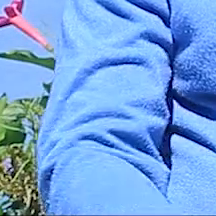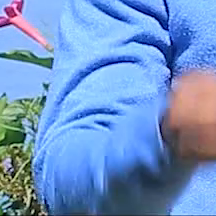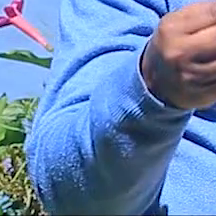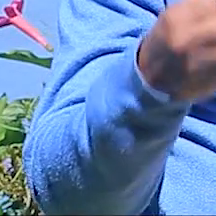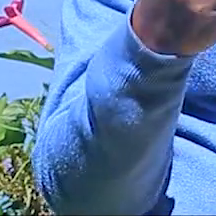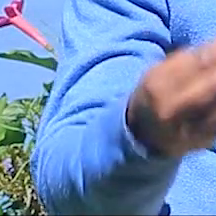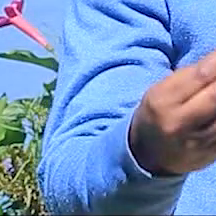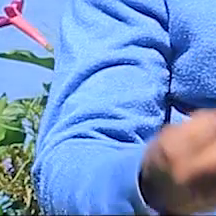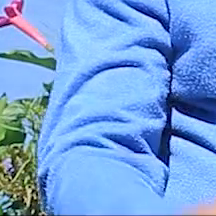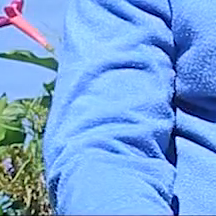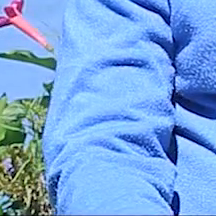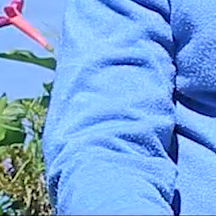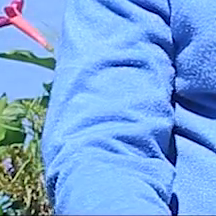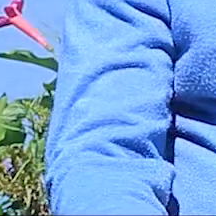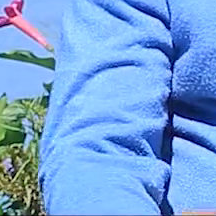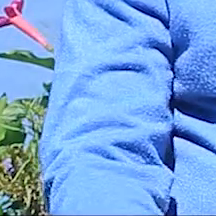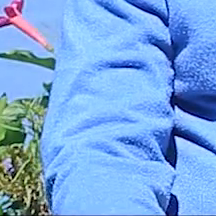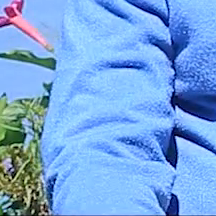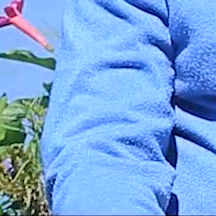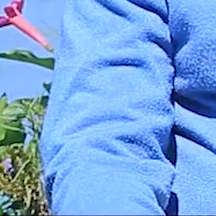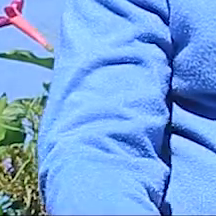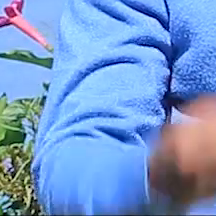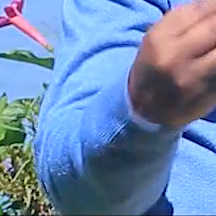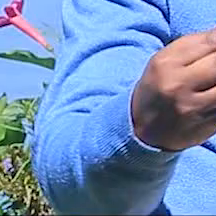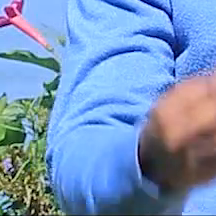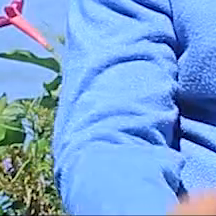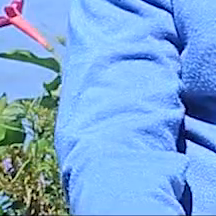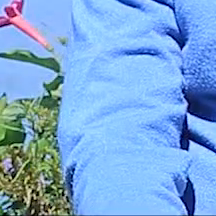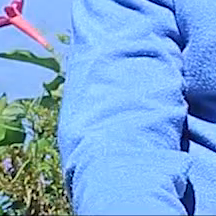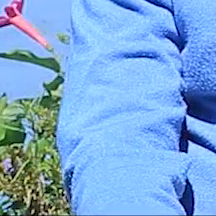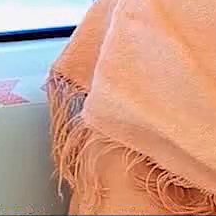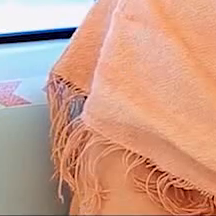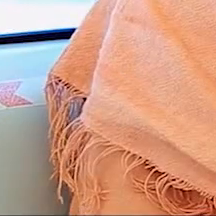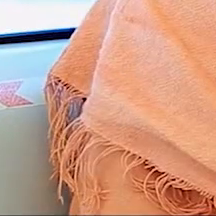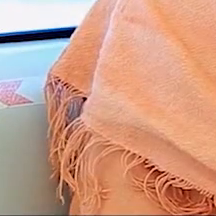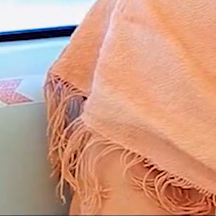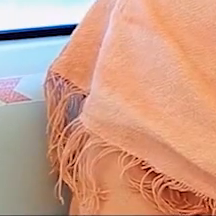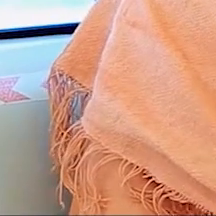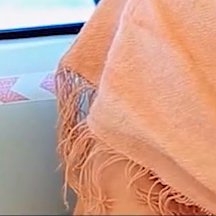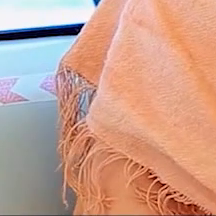ለፈጣሪ ያልታመን ይሆን ይመስለኛል ርህራሄ ያጣን ይመስለኛል